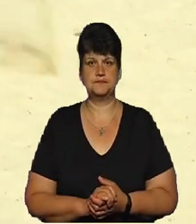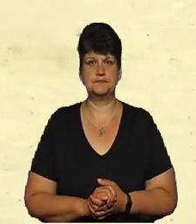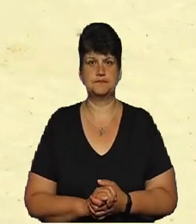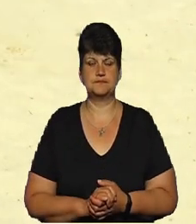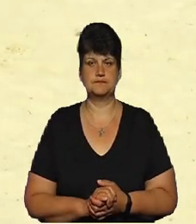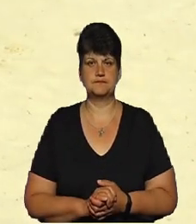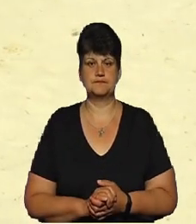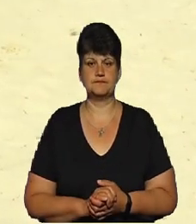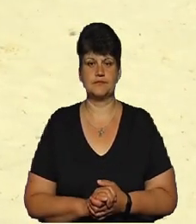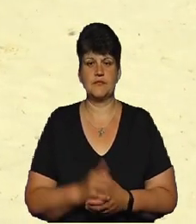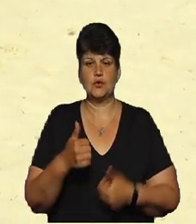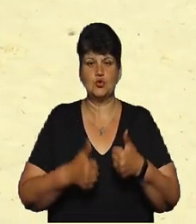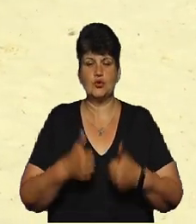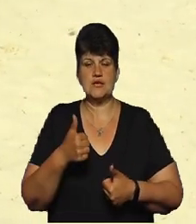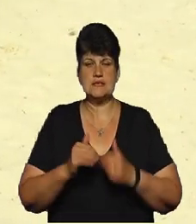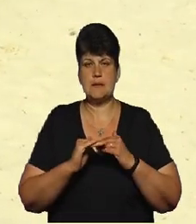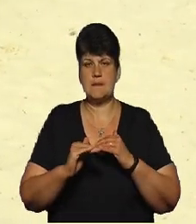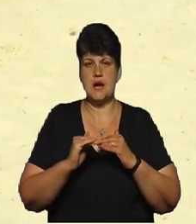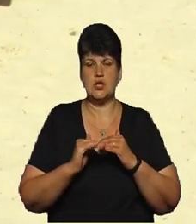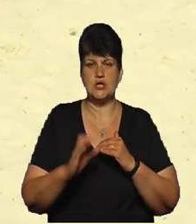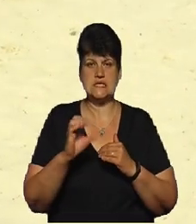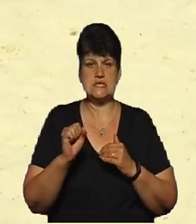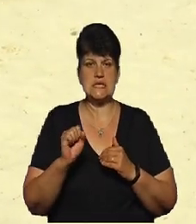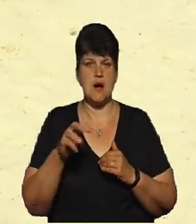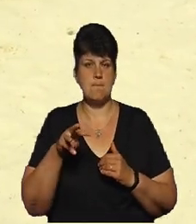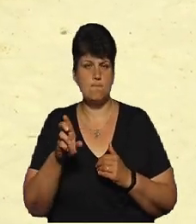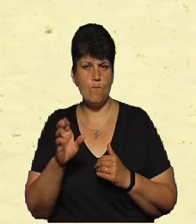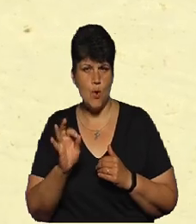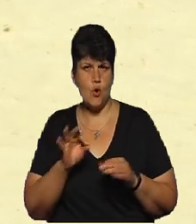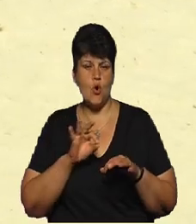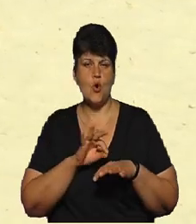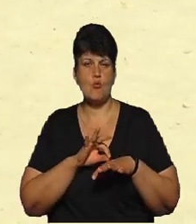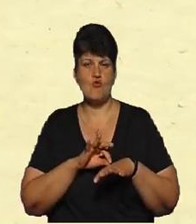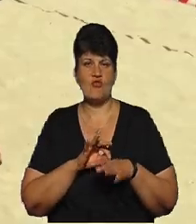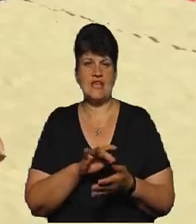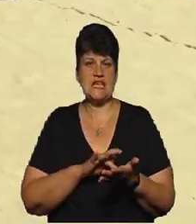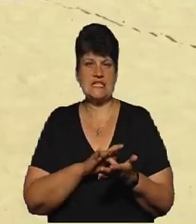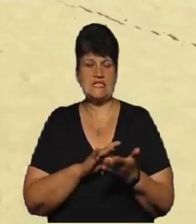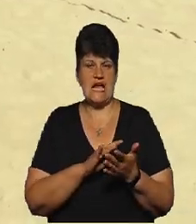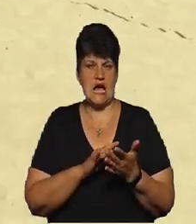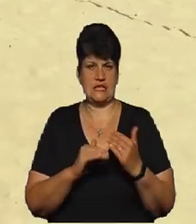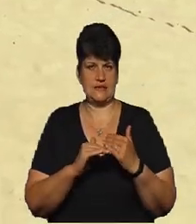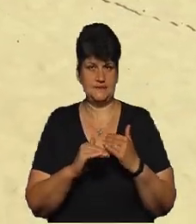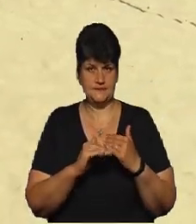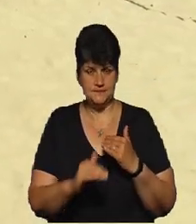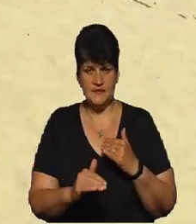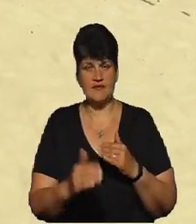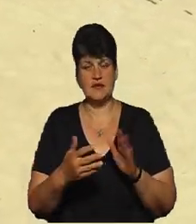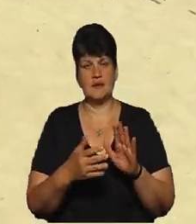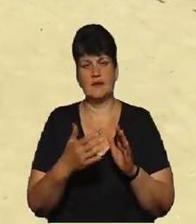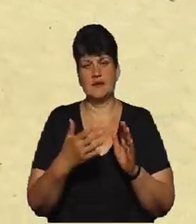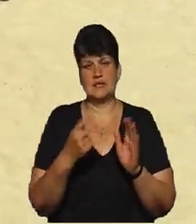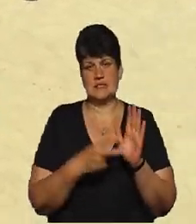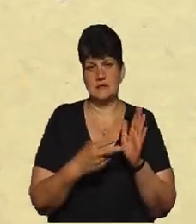Турнір з пляжного самбо проводять на відпочинковій зоні «Циганка» в Тернополі. Змагаються півсотні хлопців і дівчат віком від 7 до 17